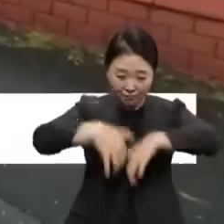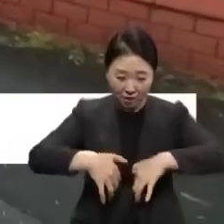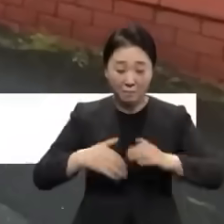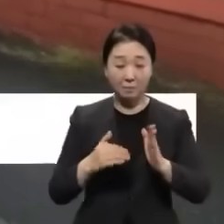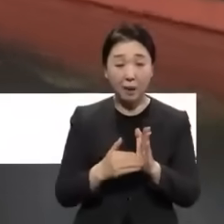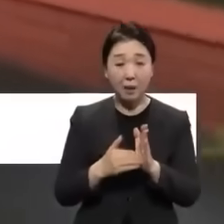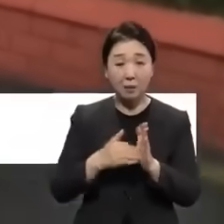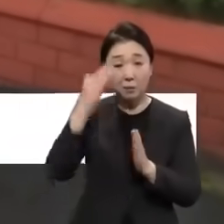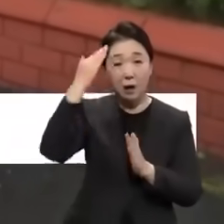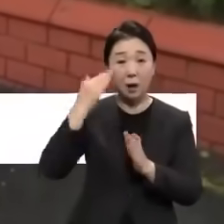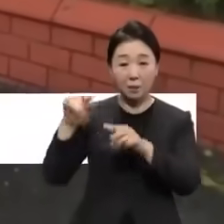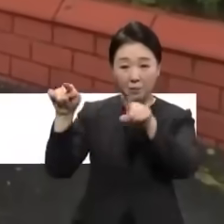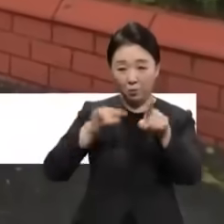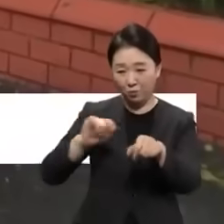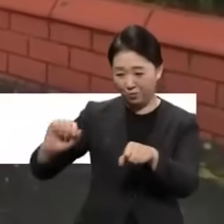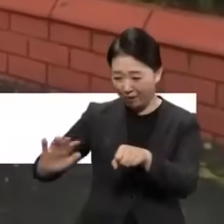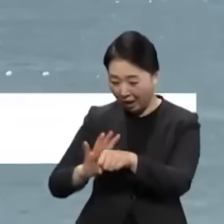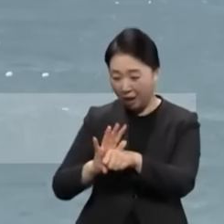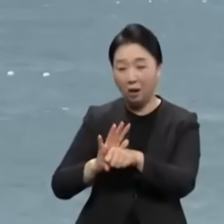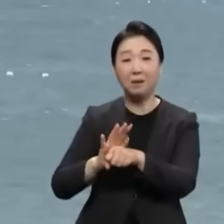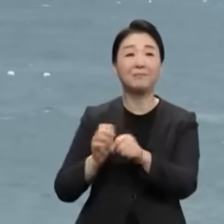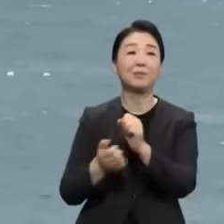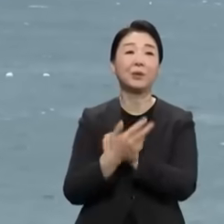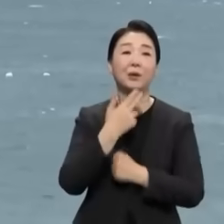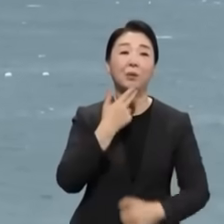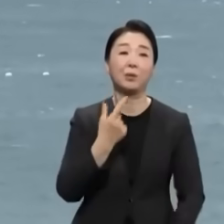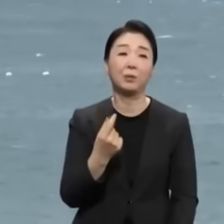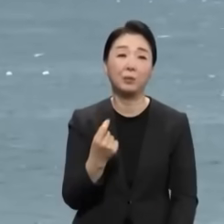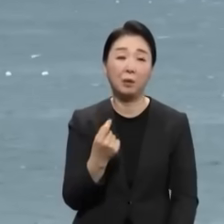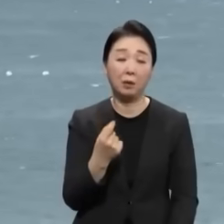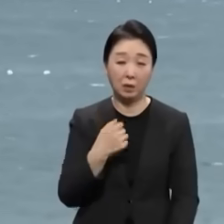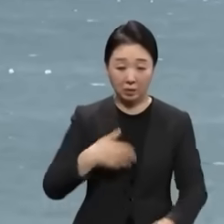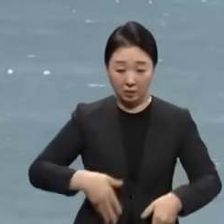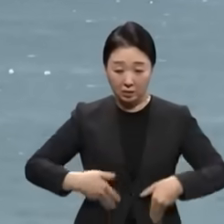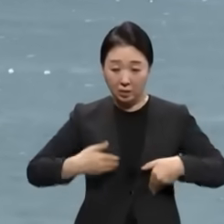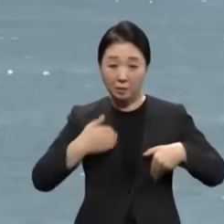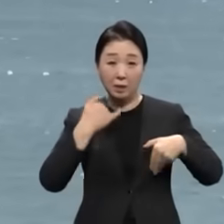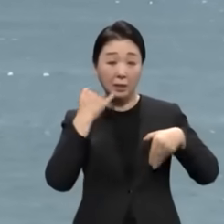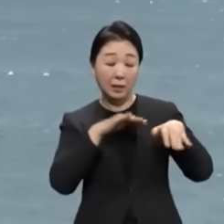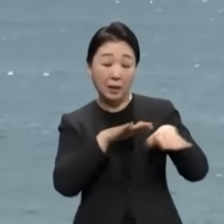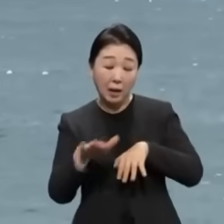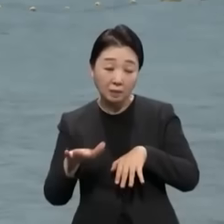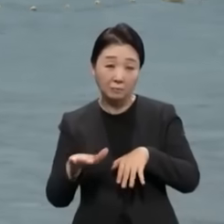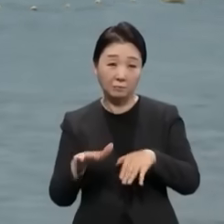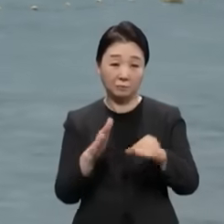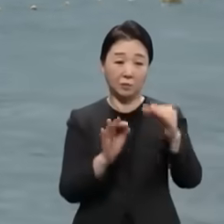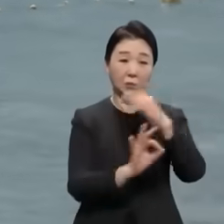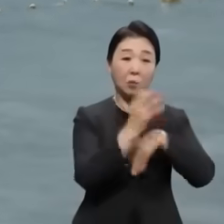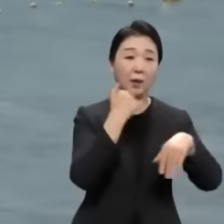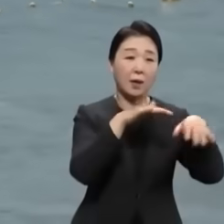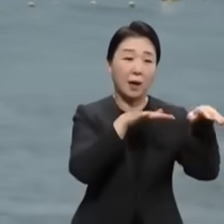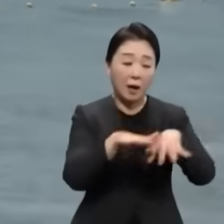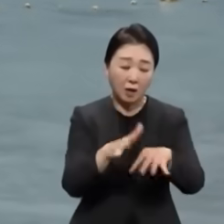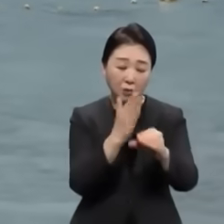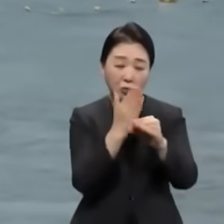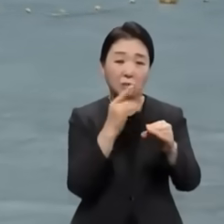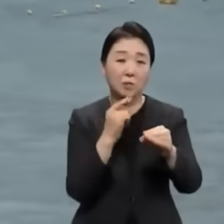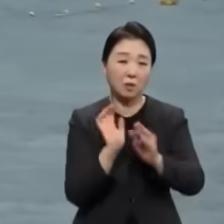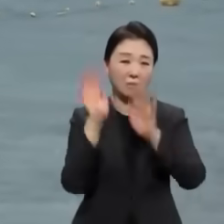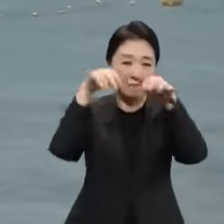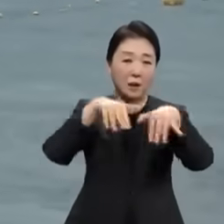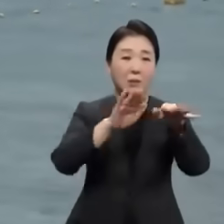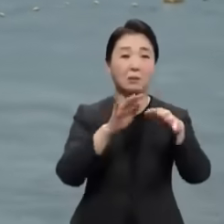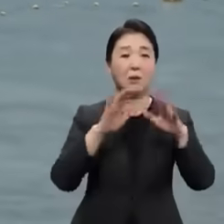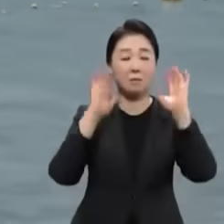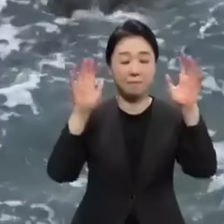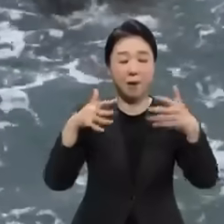직접 올라오는 건 피할 수 있었습니다. 다만 남해안과 동해안을 중심으로 너울이 일고 바람이 강하게 불 수 있어 주의해야